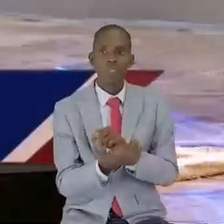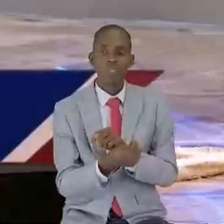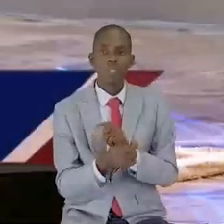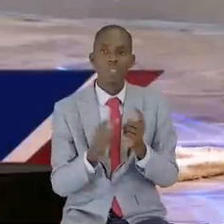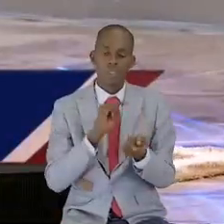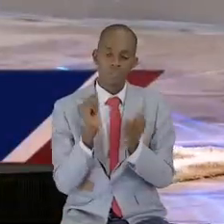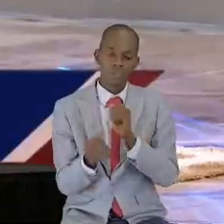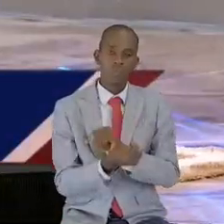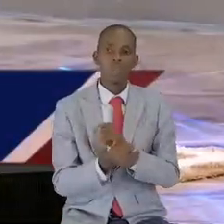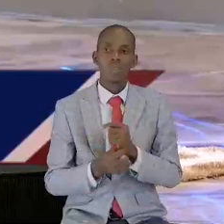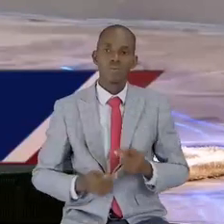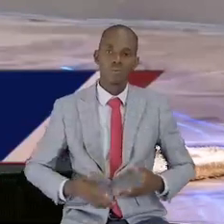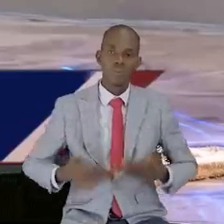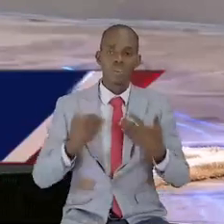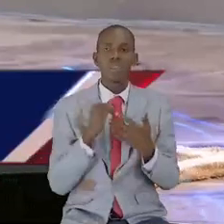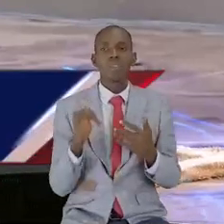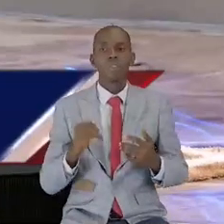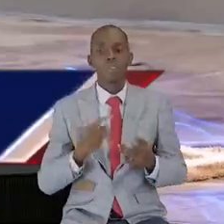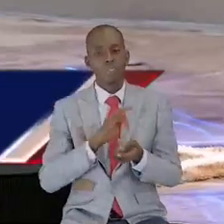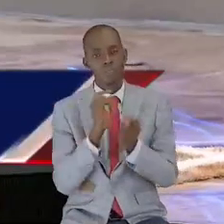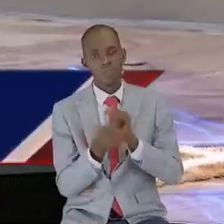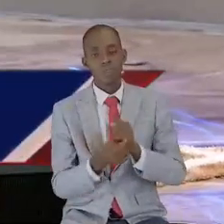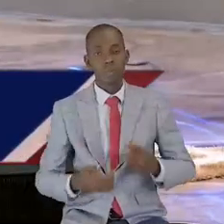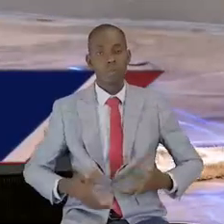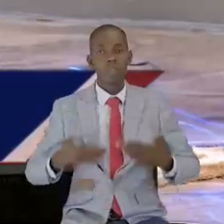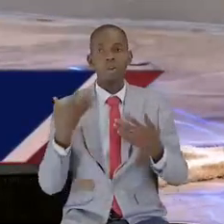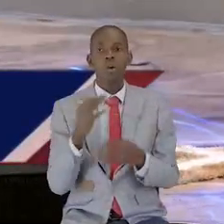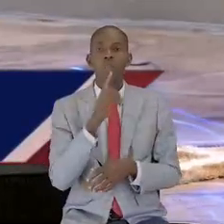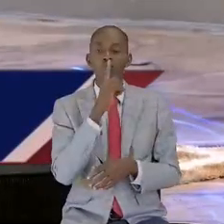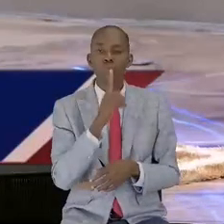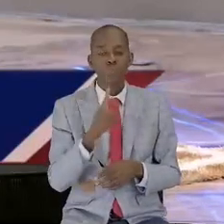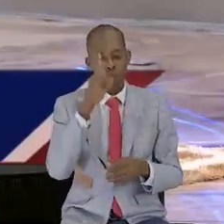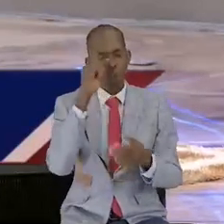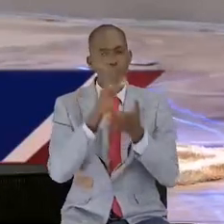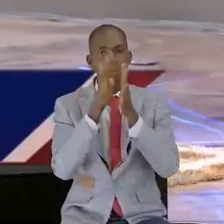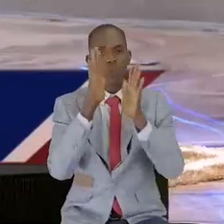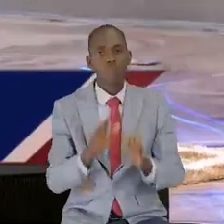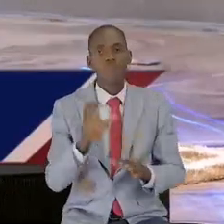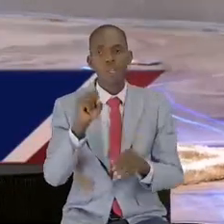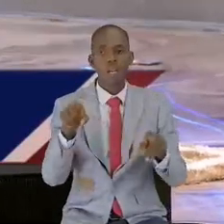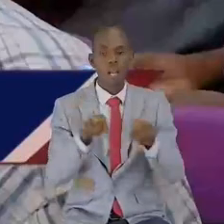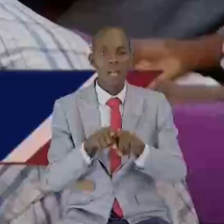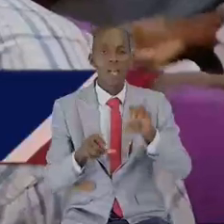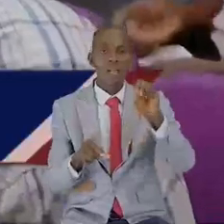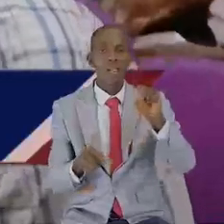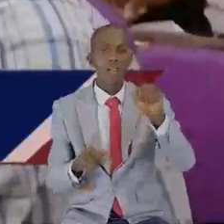croyants. Le site de vie transformé des vrais croyants en tant que saints.